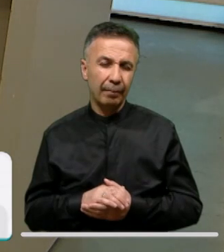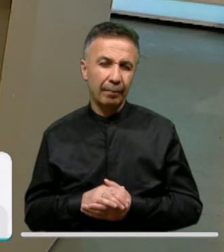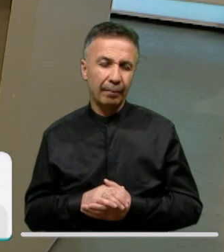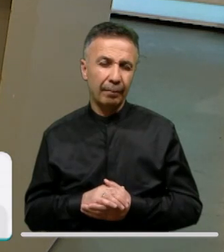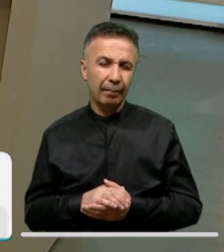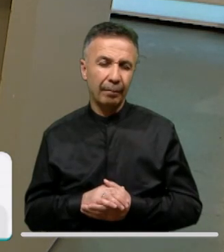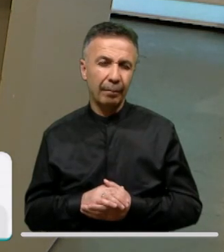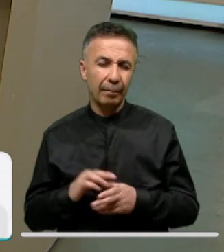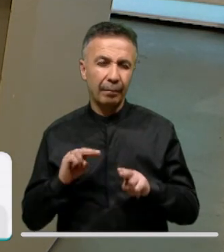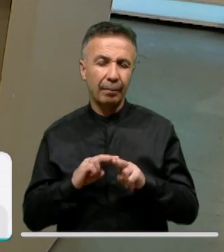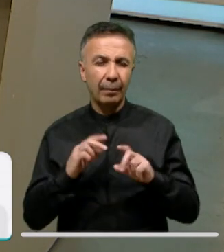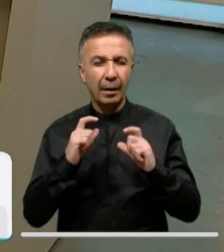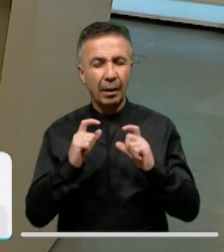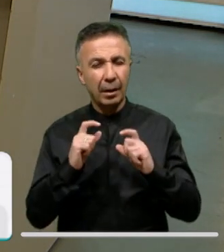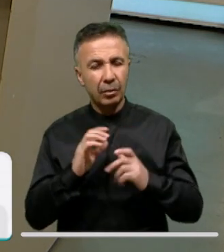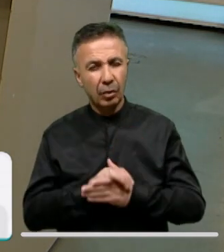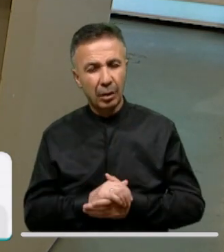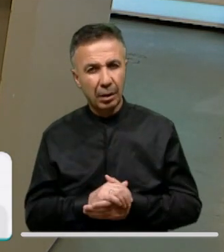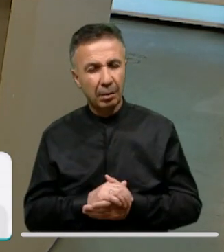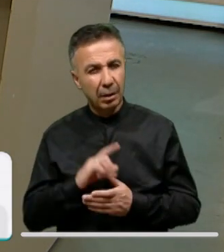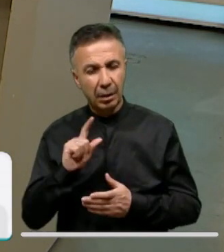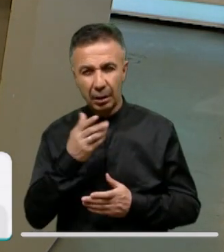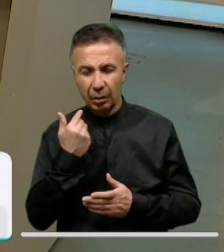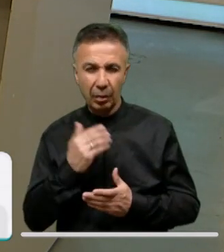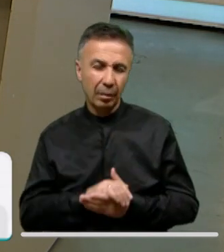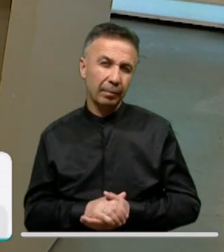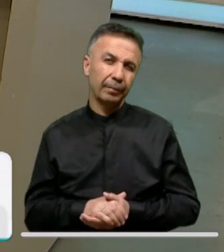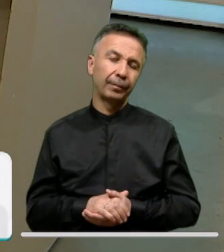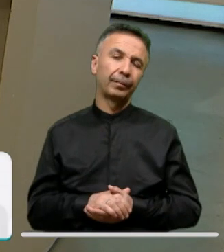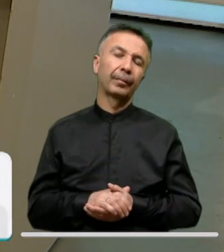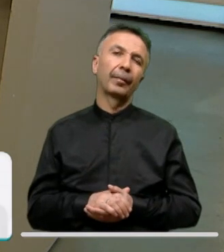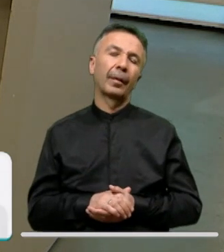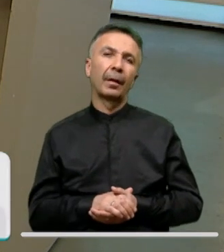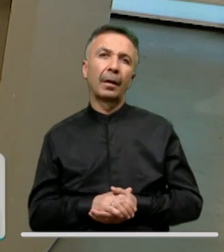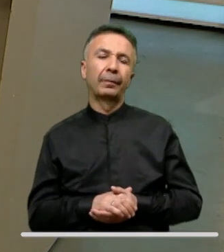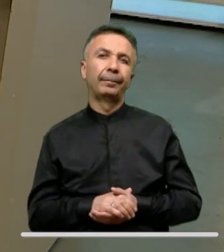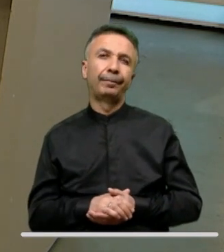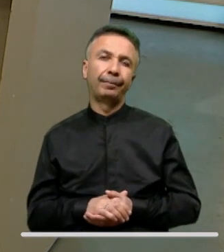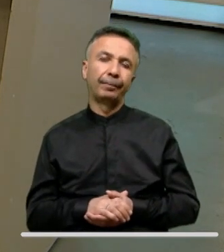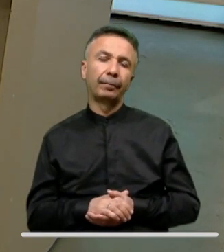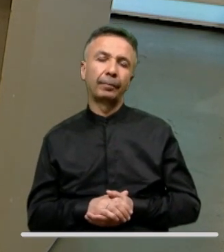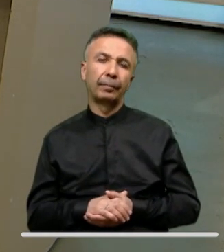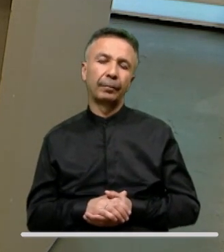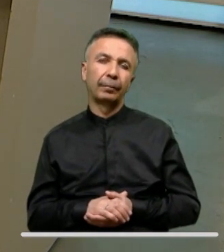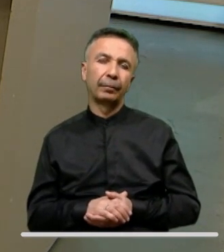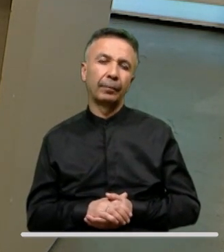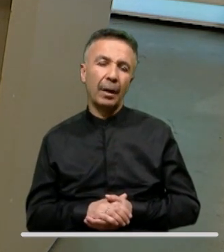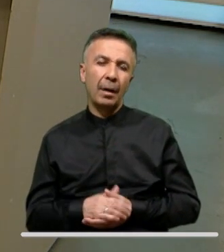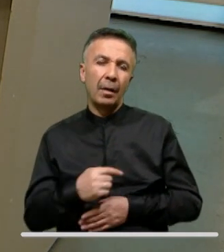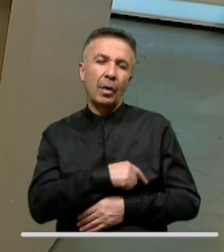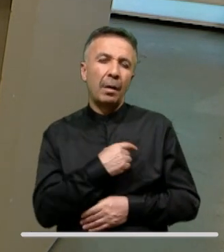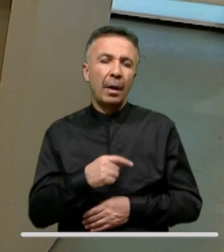Kaskoya falan da gerek yok belki. Kasko poliçelerinde çok daha geniş imkanlarla telafi edilebiliyor. Normal zorunlu